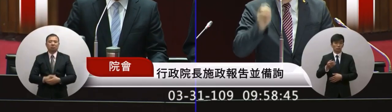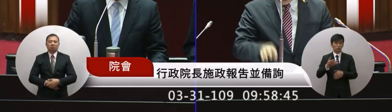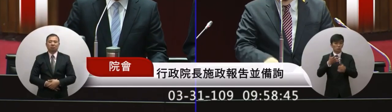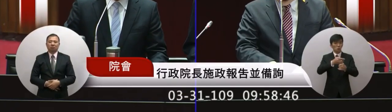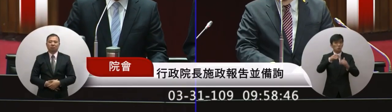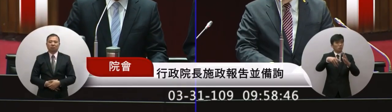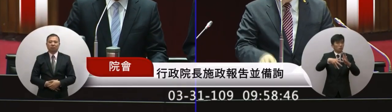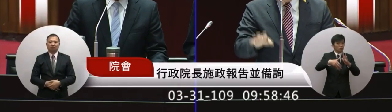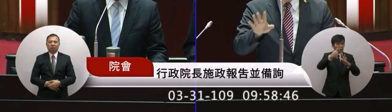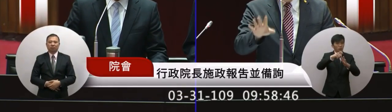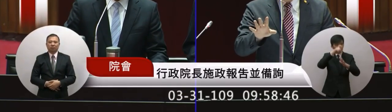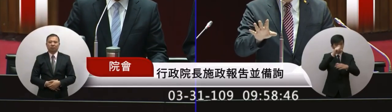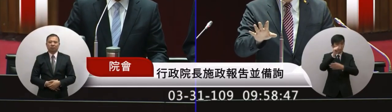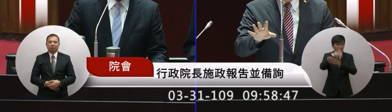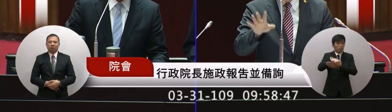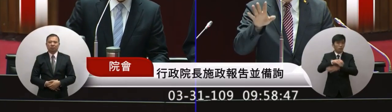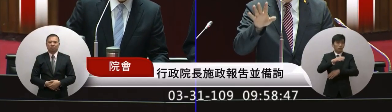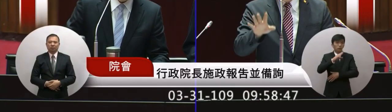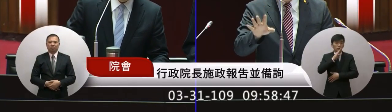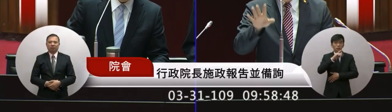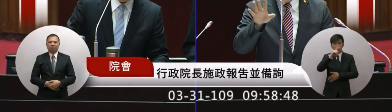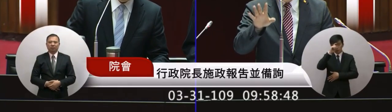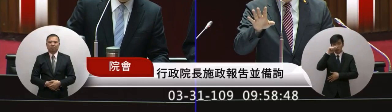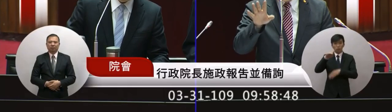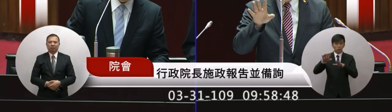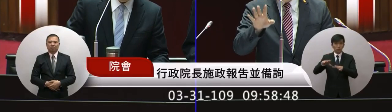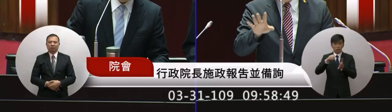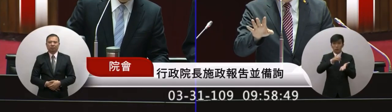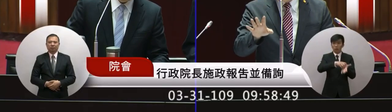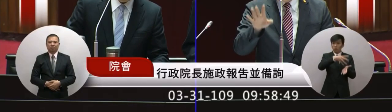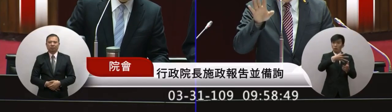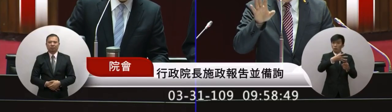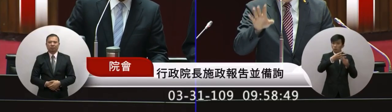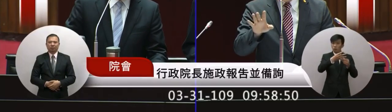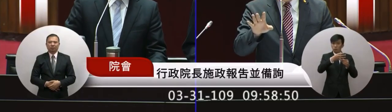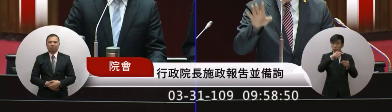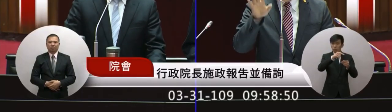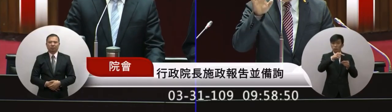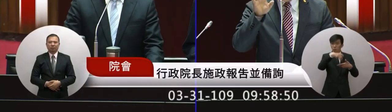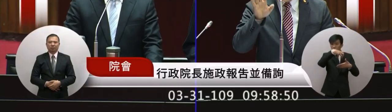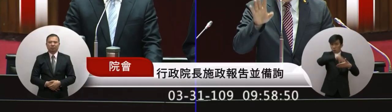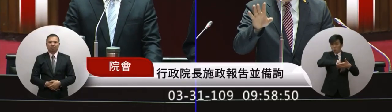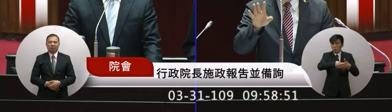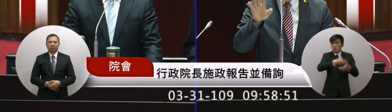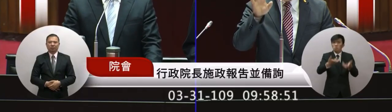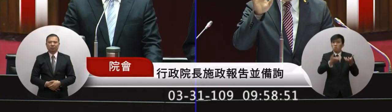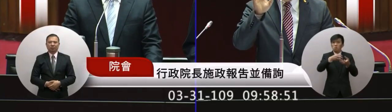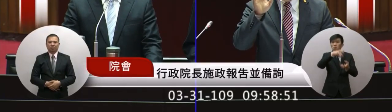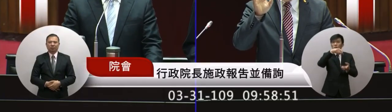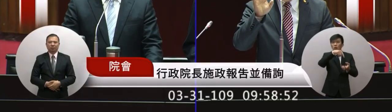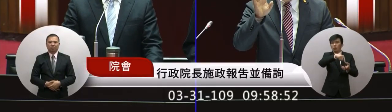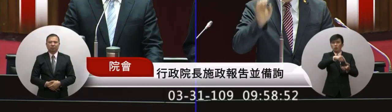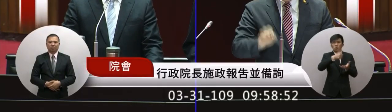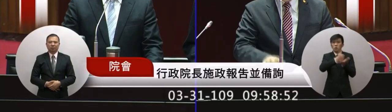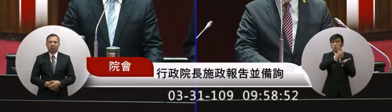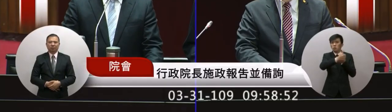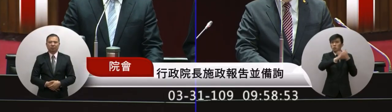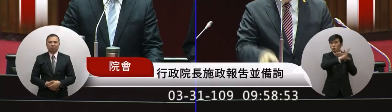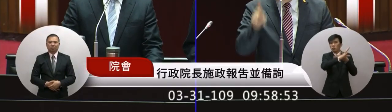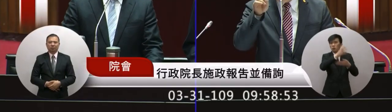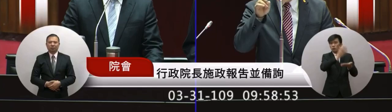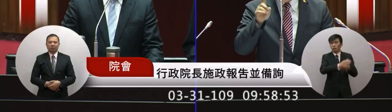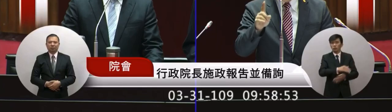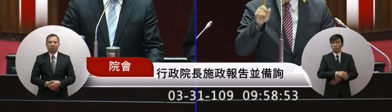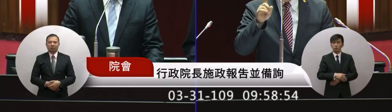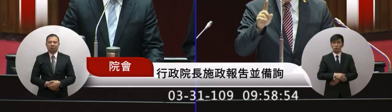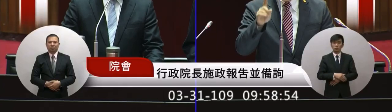诺的一个点哦，其实说是不是能够让现在核市场里头的燃料棒先不要运送到国外去，